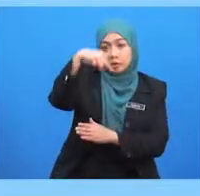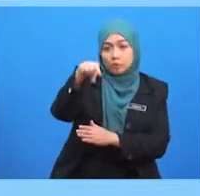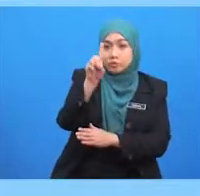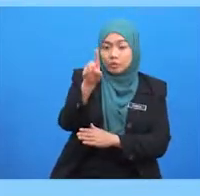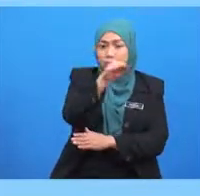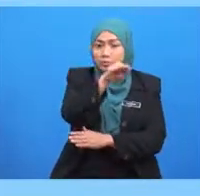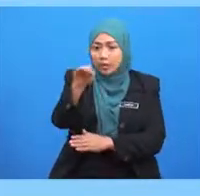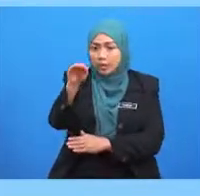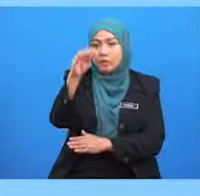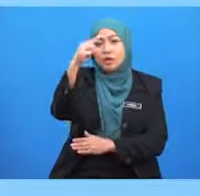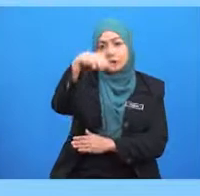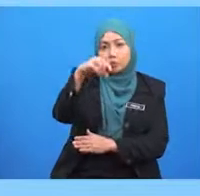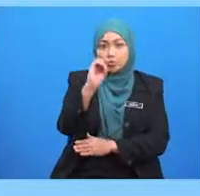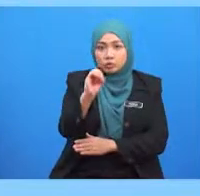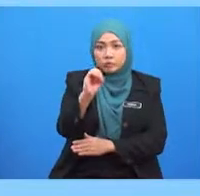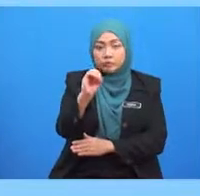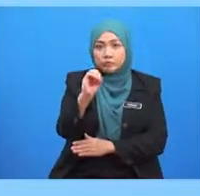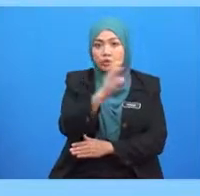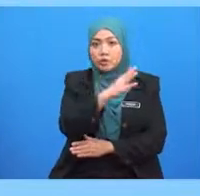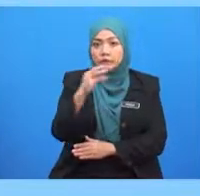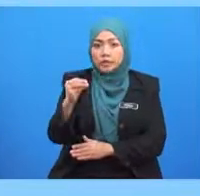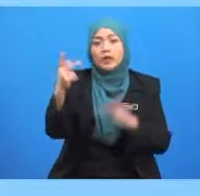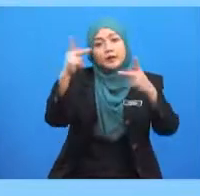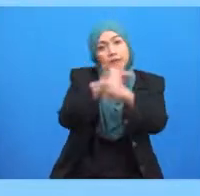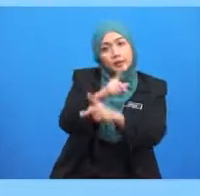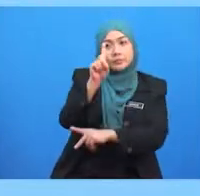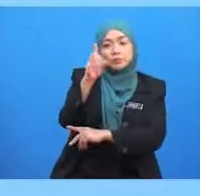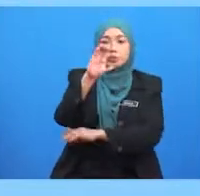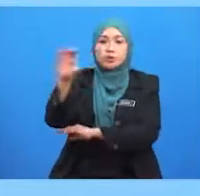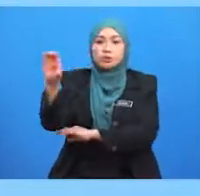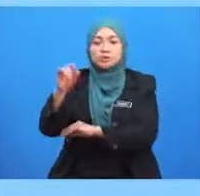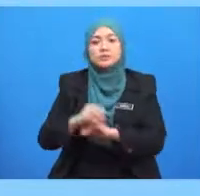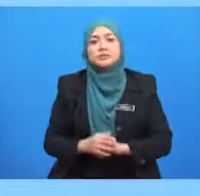dibahagikan yusivar dan tidak 100